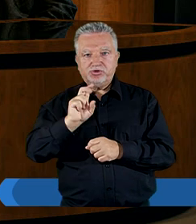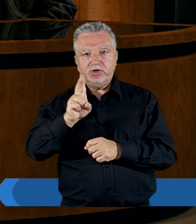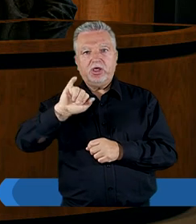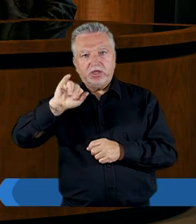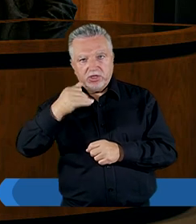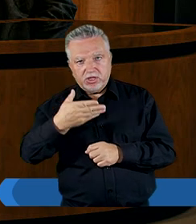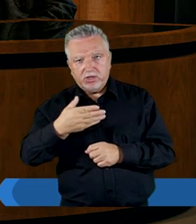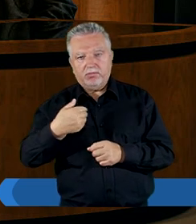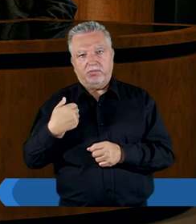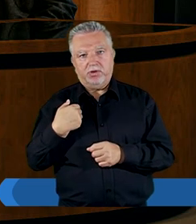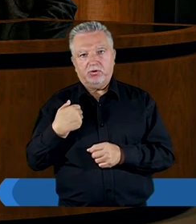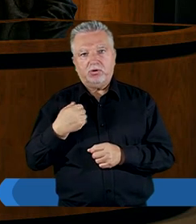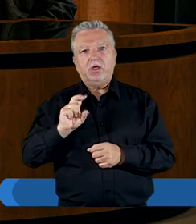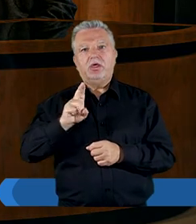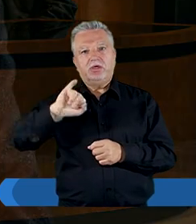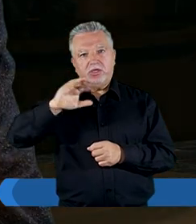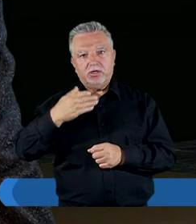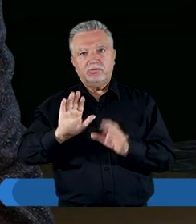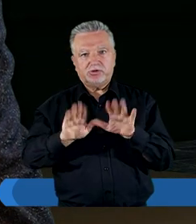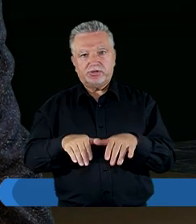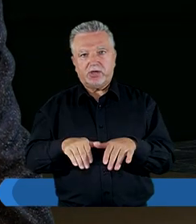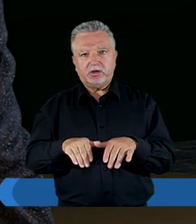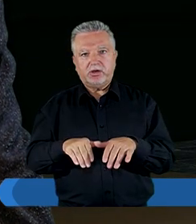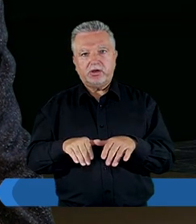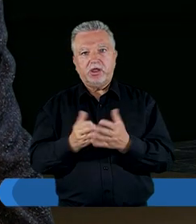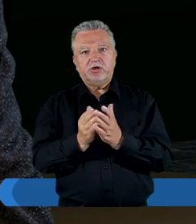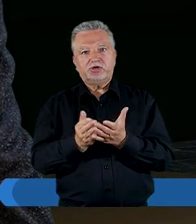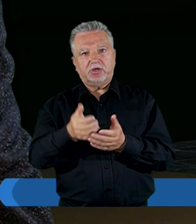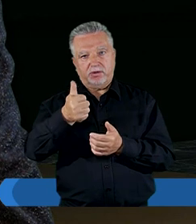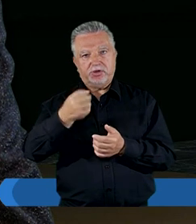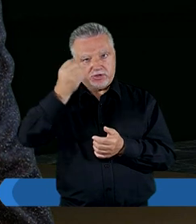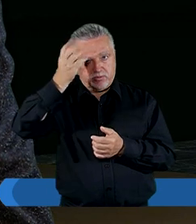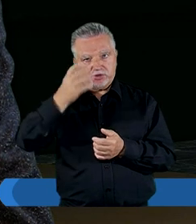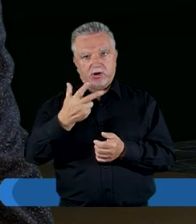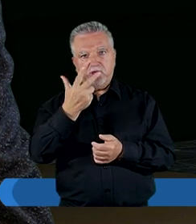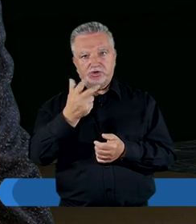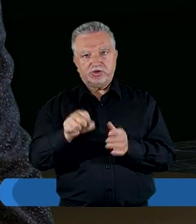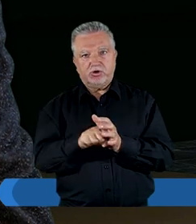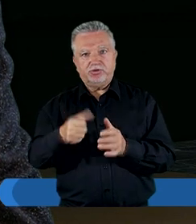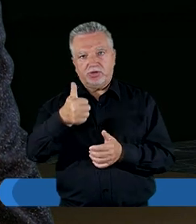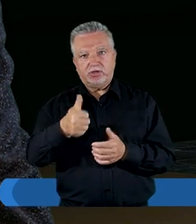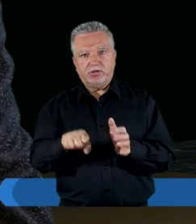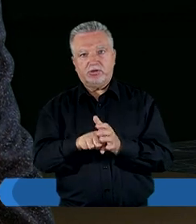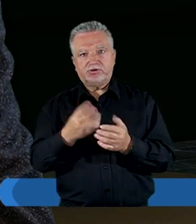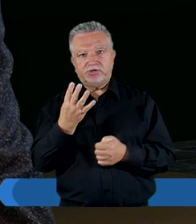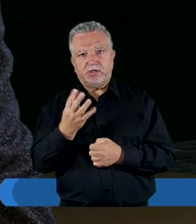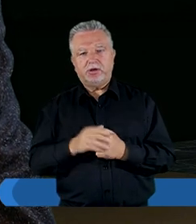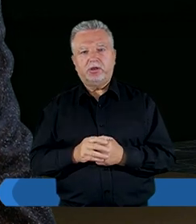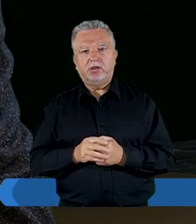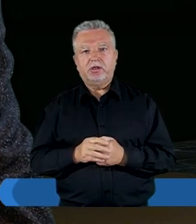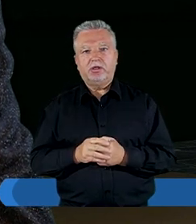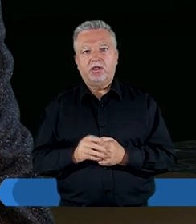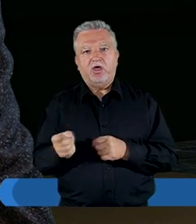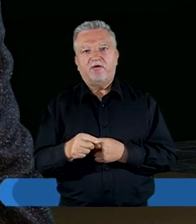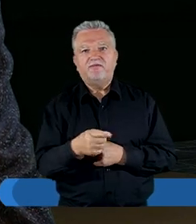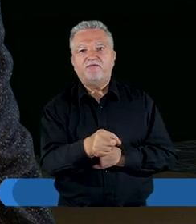był i kim zostanie. Księga Rodzaju 3 od 1 do 4. A